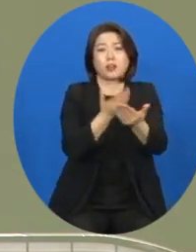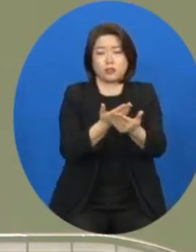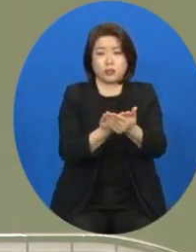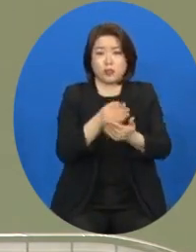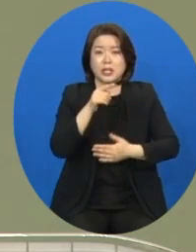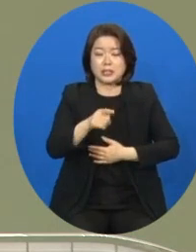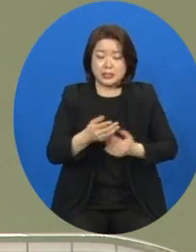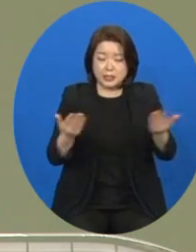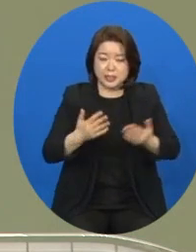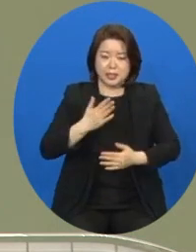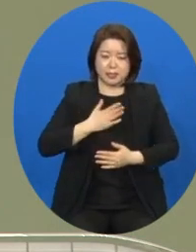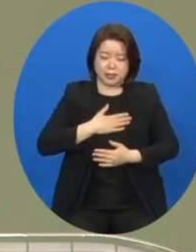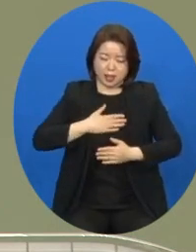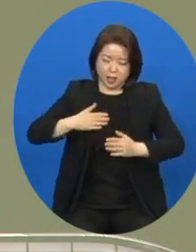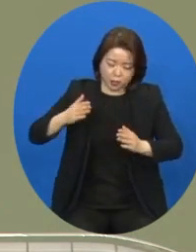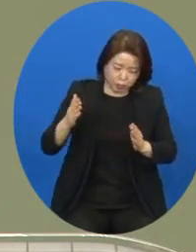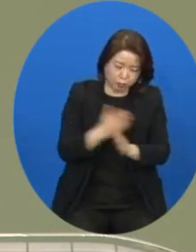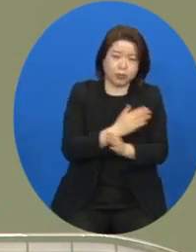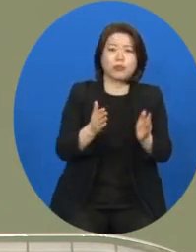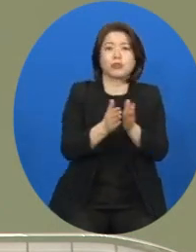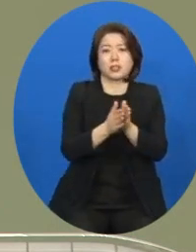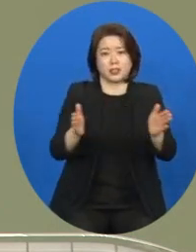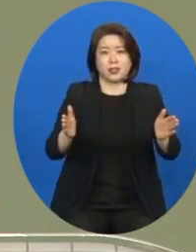일이 나에게서부터 시작되게 해주세요.